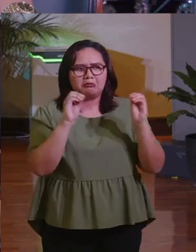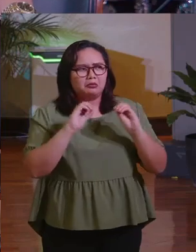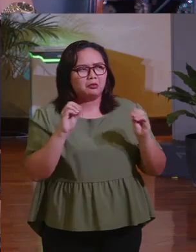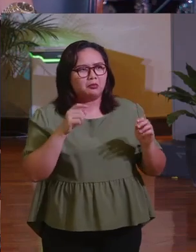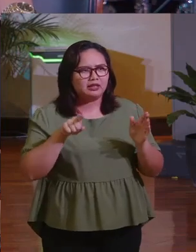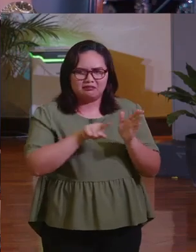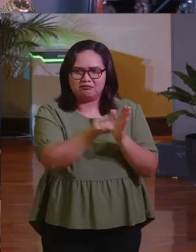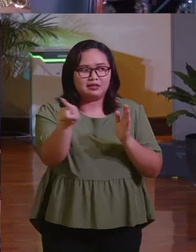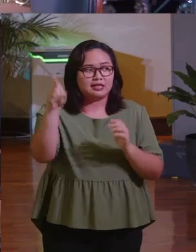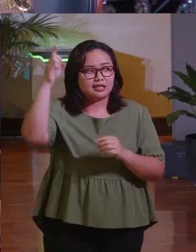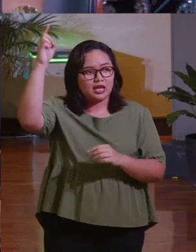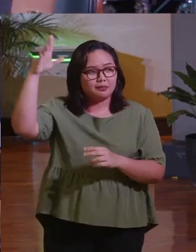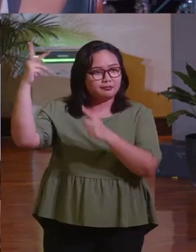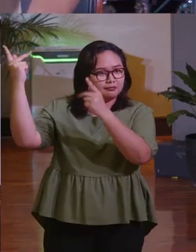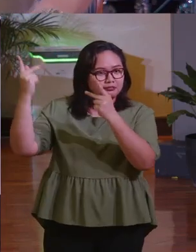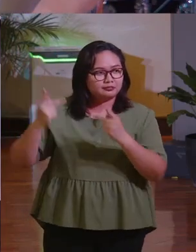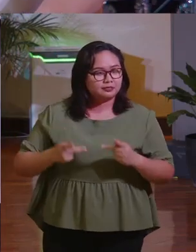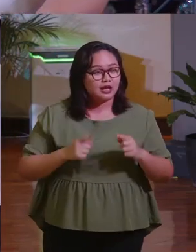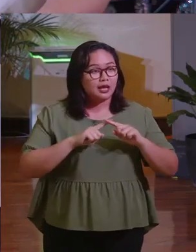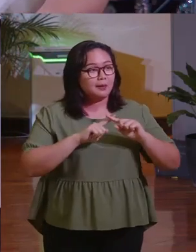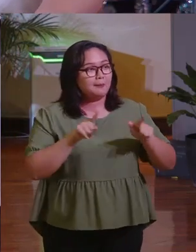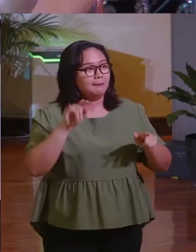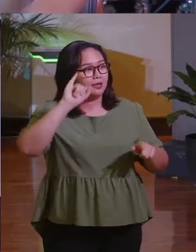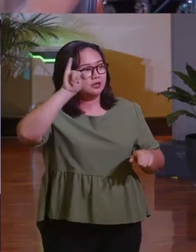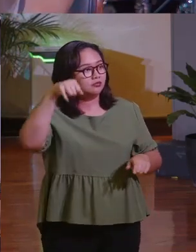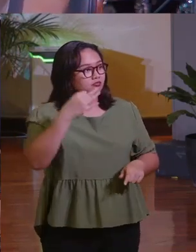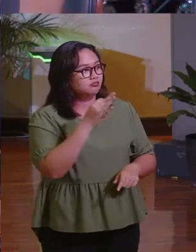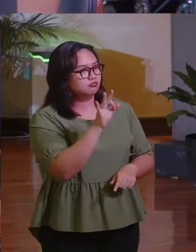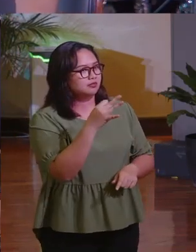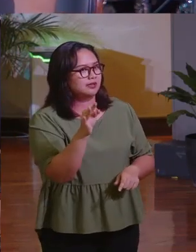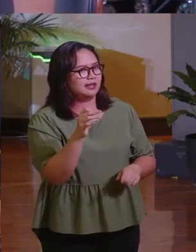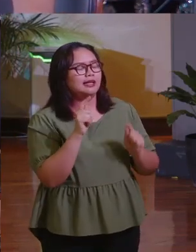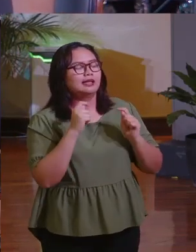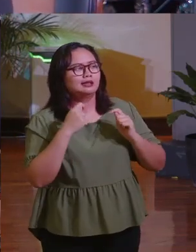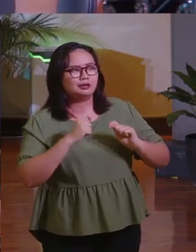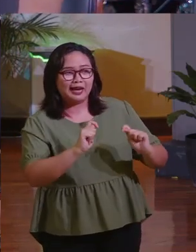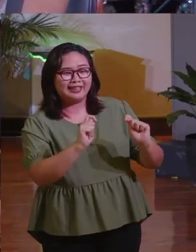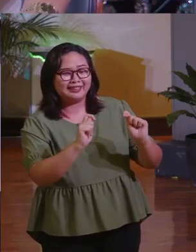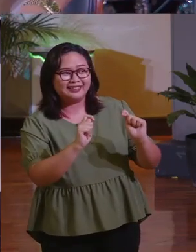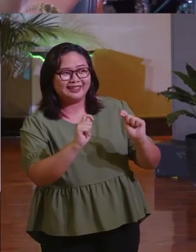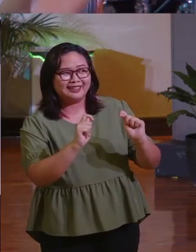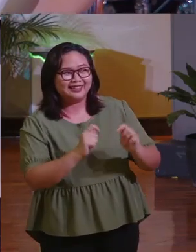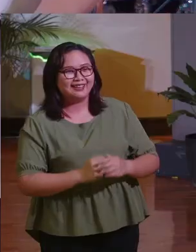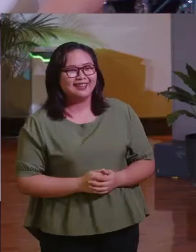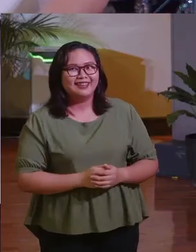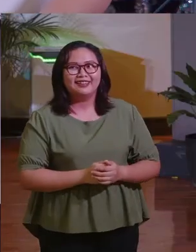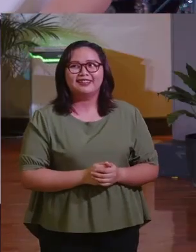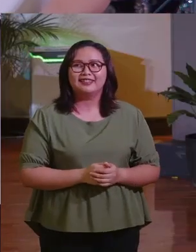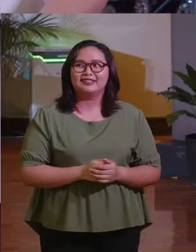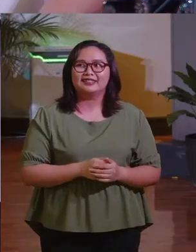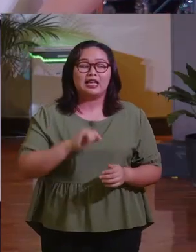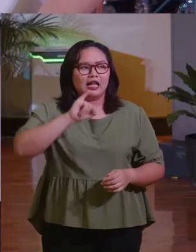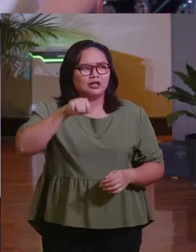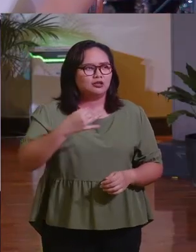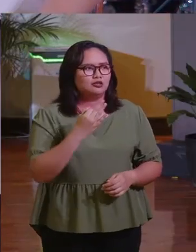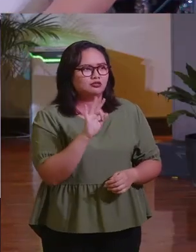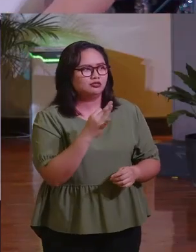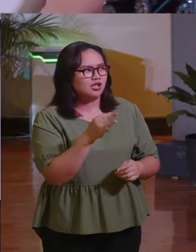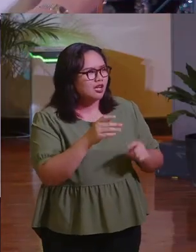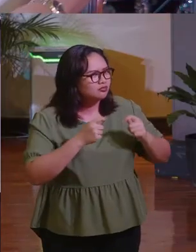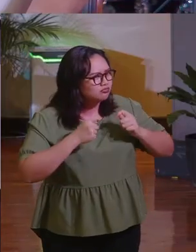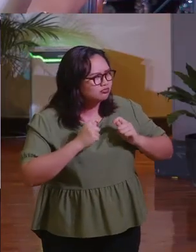Panginoon. Pero si Jonah po, sinubukan po niya. Sinubukan po niya na lumayo sa